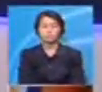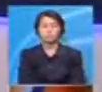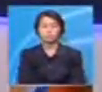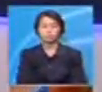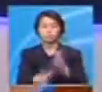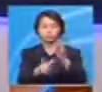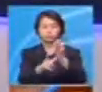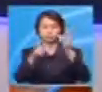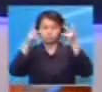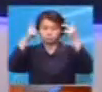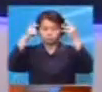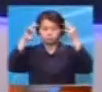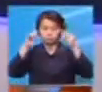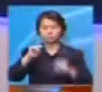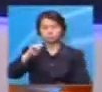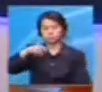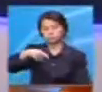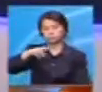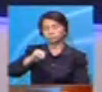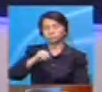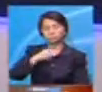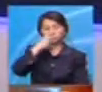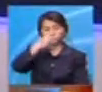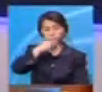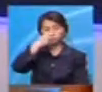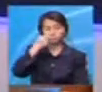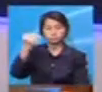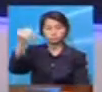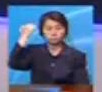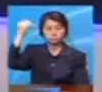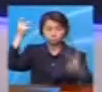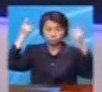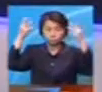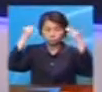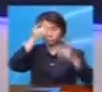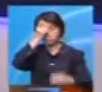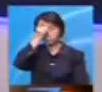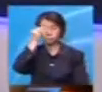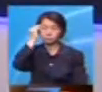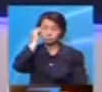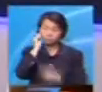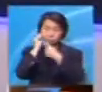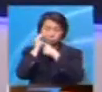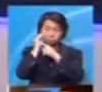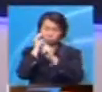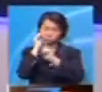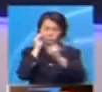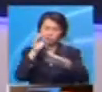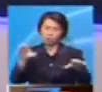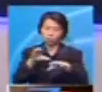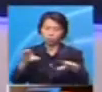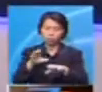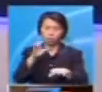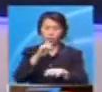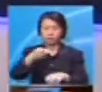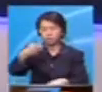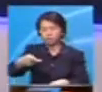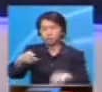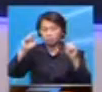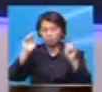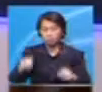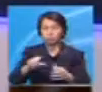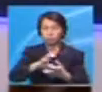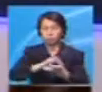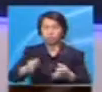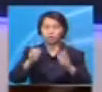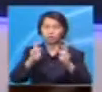timbalan Perdana Menteri Datuk Seri dr Ahmad Zahid Hamidi menegaskan bekas Perdana Menteri Tun Dr mahathir Mohamad tidak seharusnya melakukan sesuatu perkara yang boleh